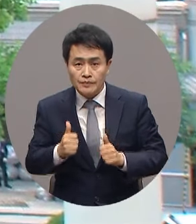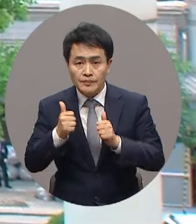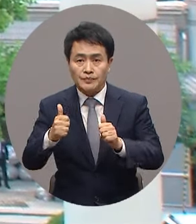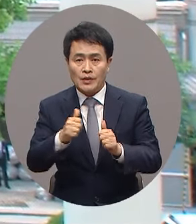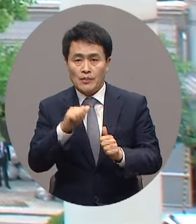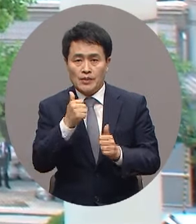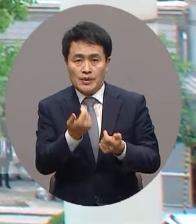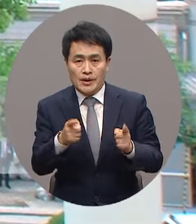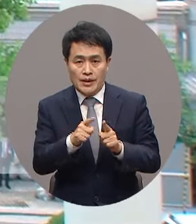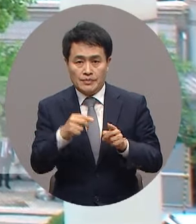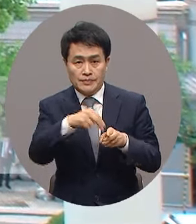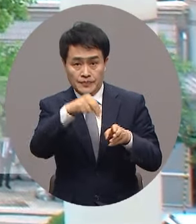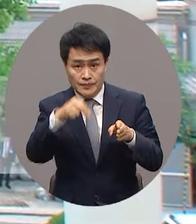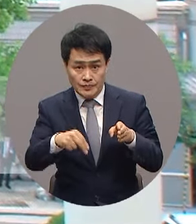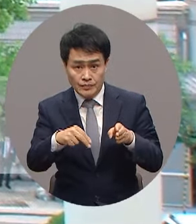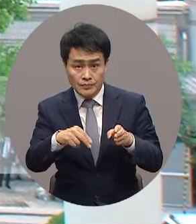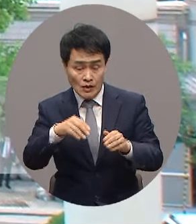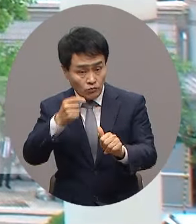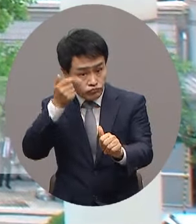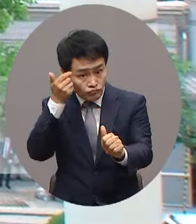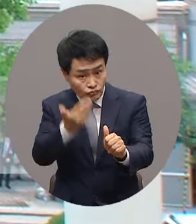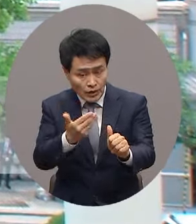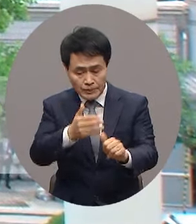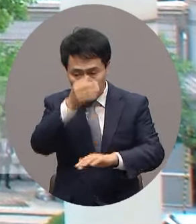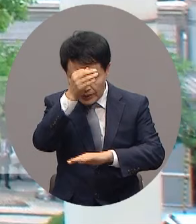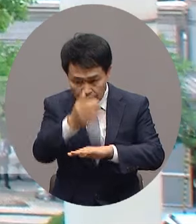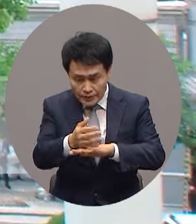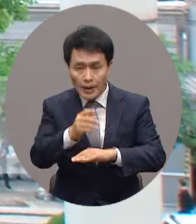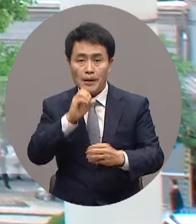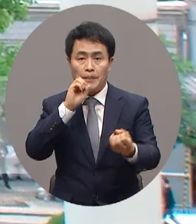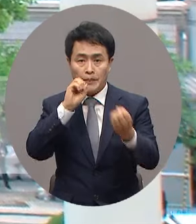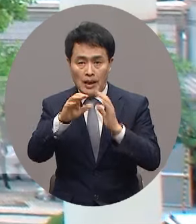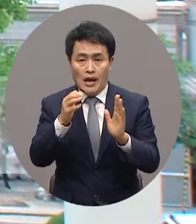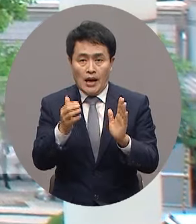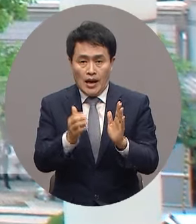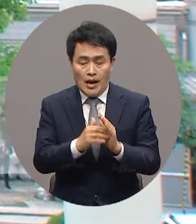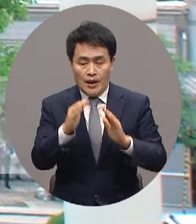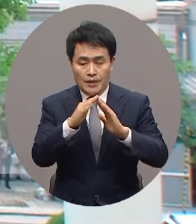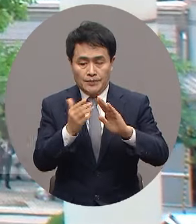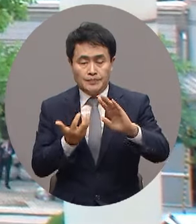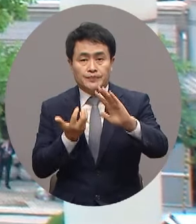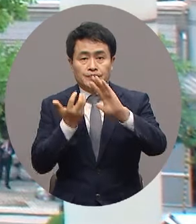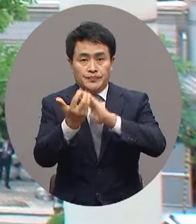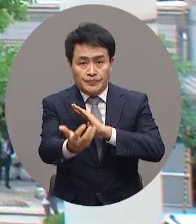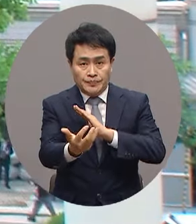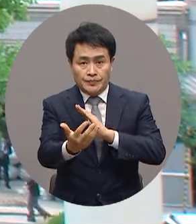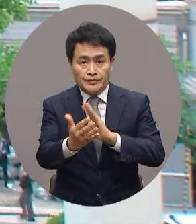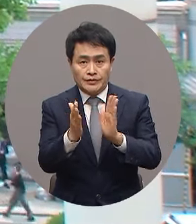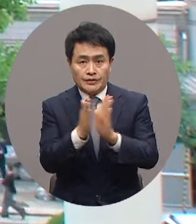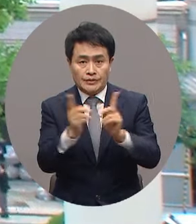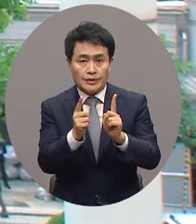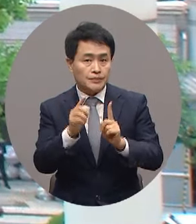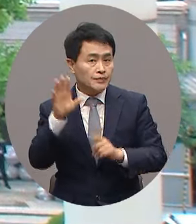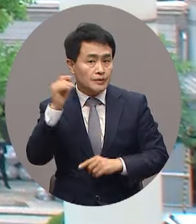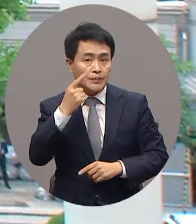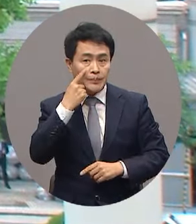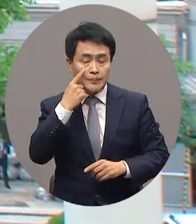함께 차에서 내린 김씨는 취재진의 질문에 죄송하다고 짧게 답한 뒤 건문 안으로 들어갔습니다 직접